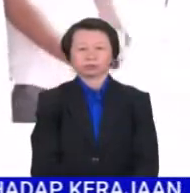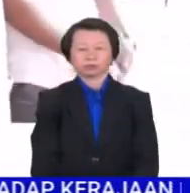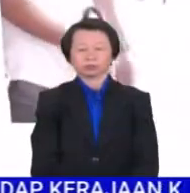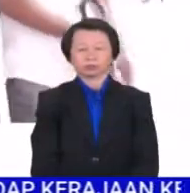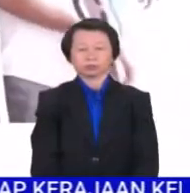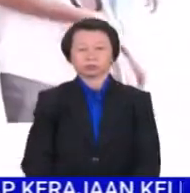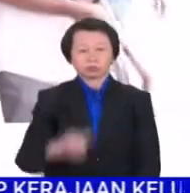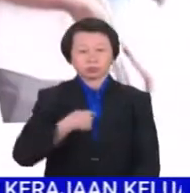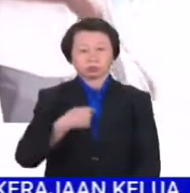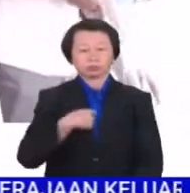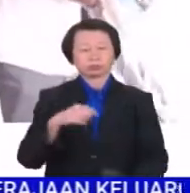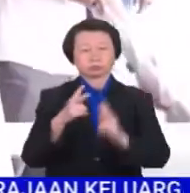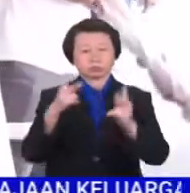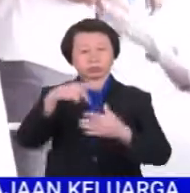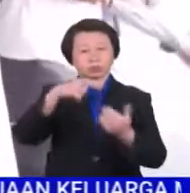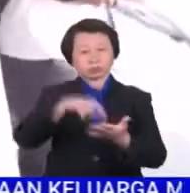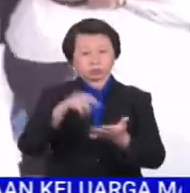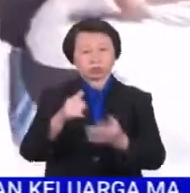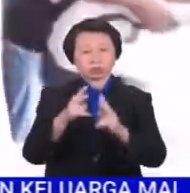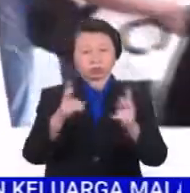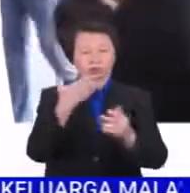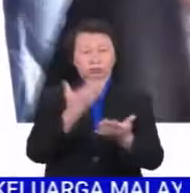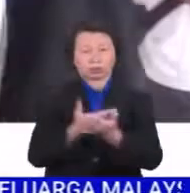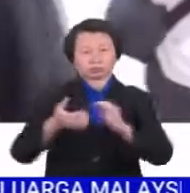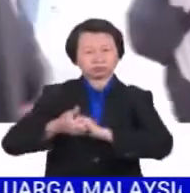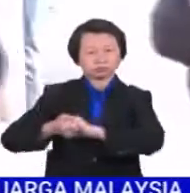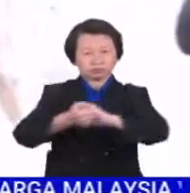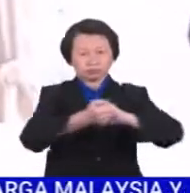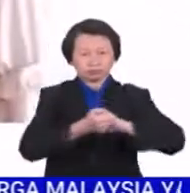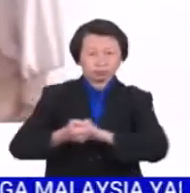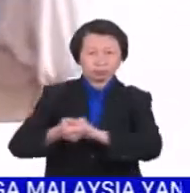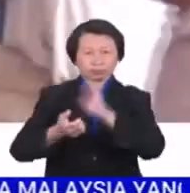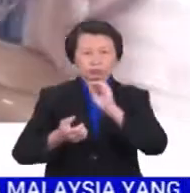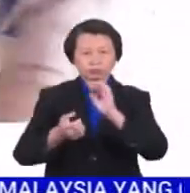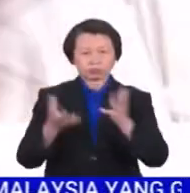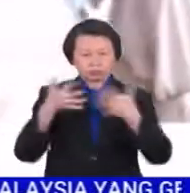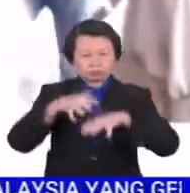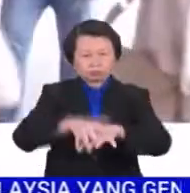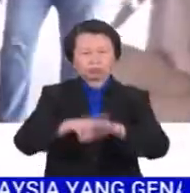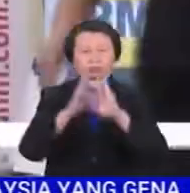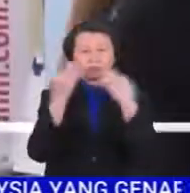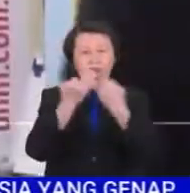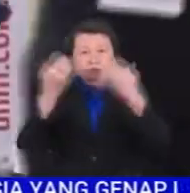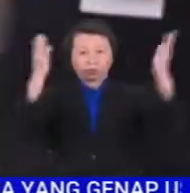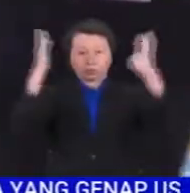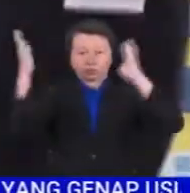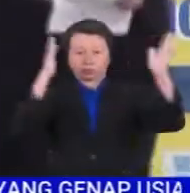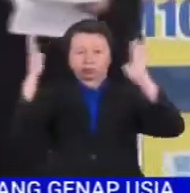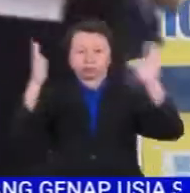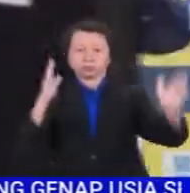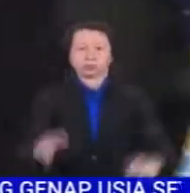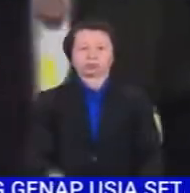Saya rasa program ini sangat bagus. Dia mengerapatkan ukhuwah dan juga menerapkan nilai-nilai keluarga Malaysia.